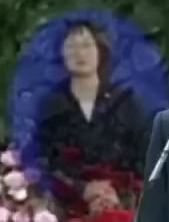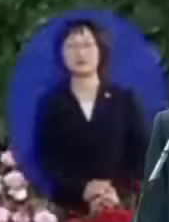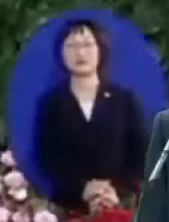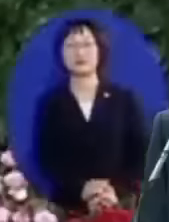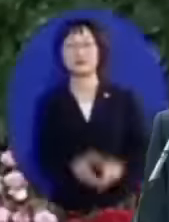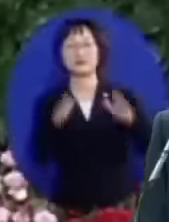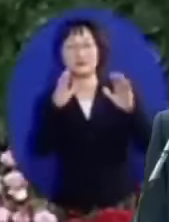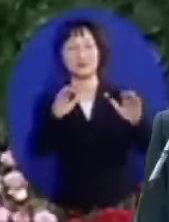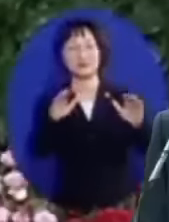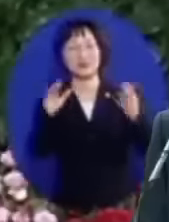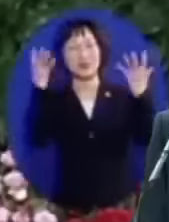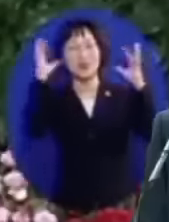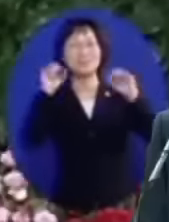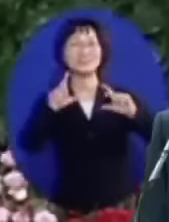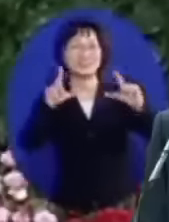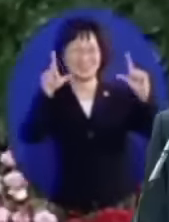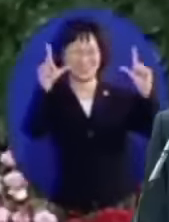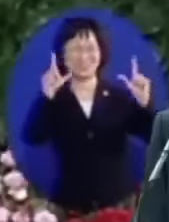오늘은 어린이날입니다.